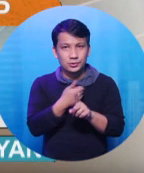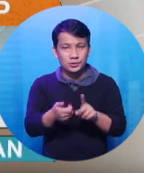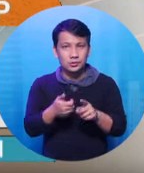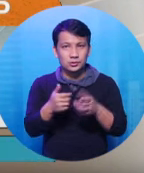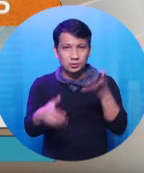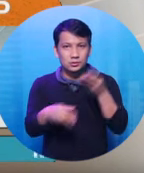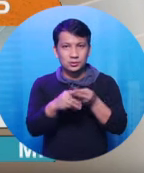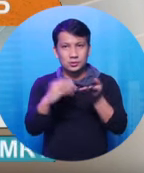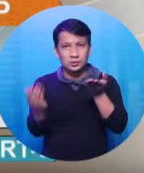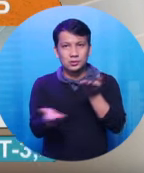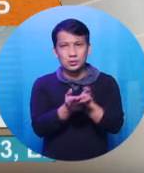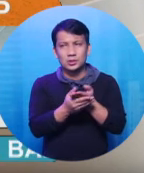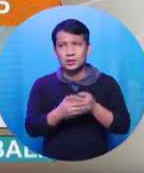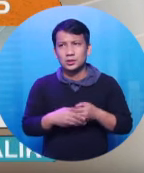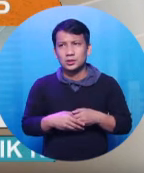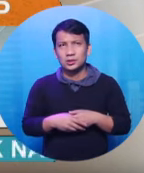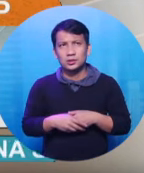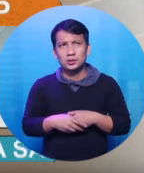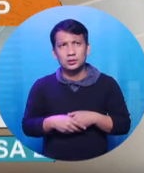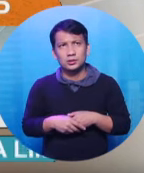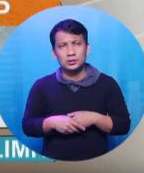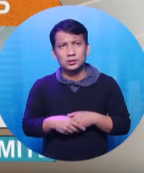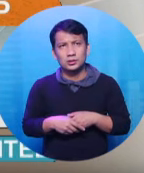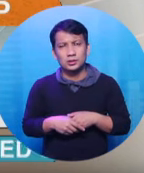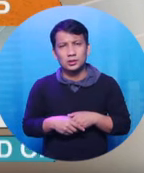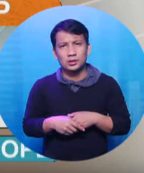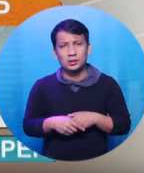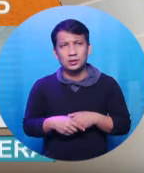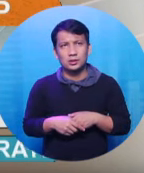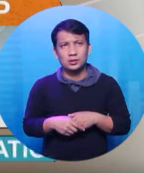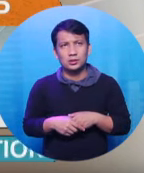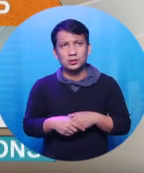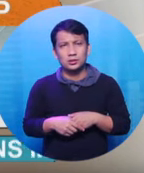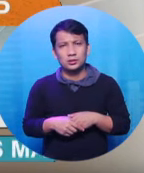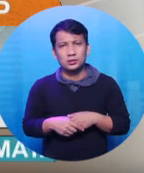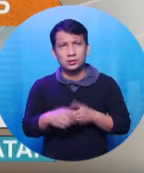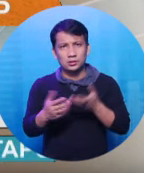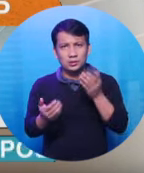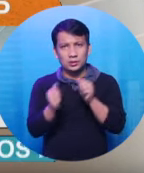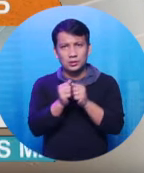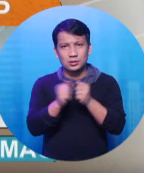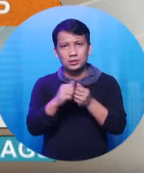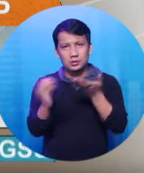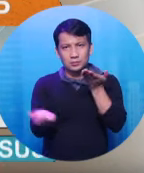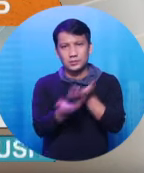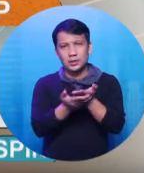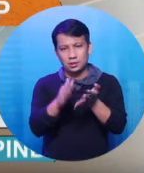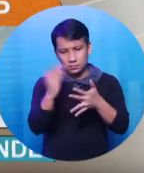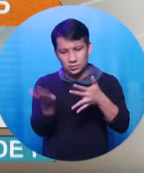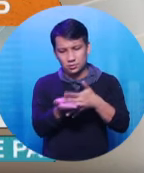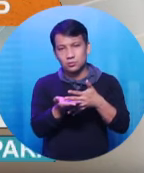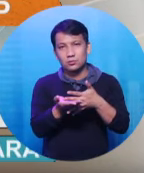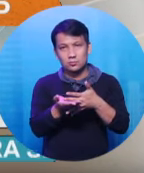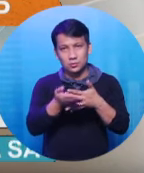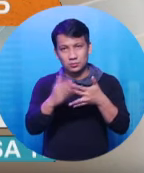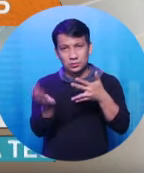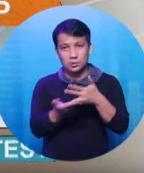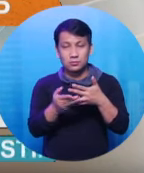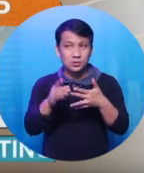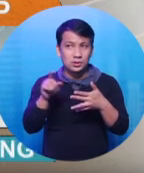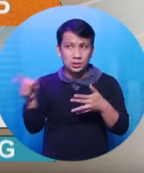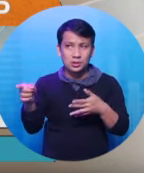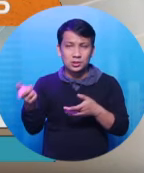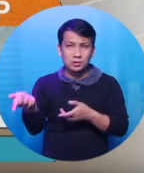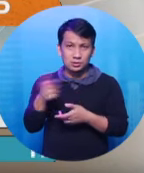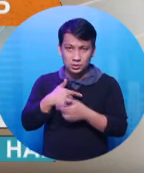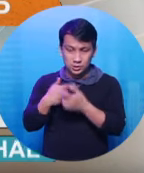na case doon sa... Ano po? Wala pong sexual abuse? Hindi po, sir. Kasama po yun. Kasama po yung... kasi po may claim siya.